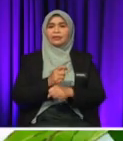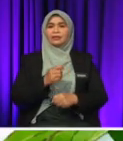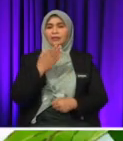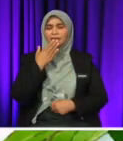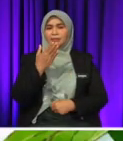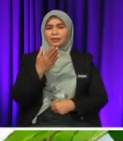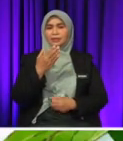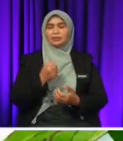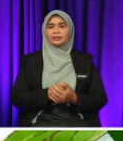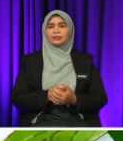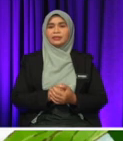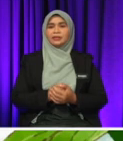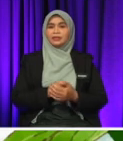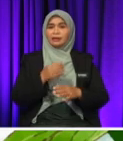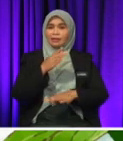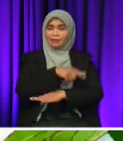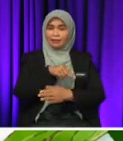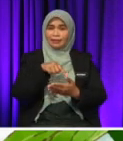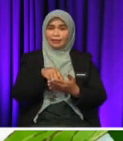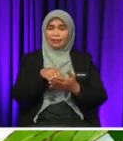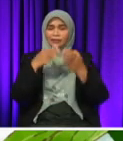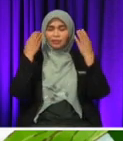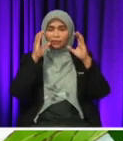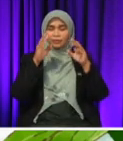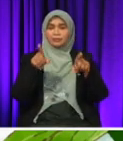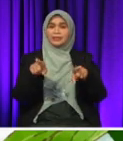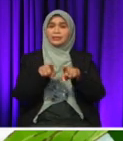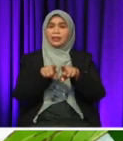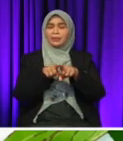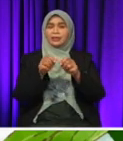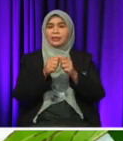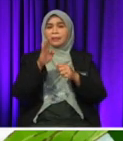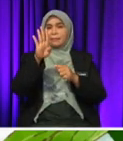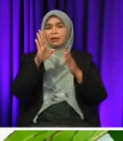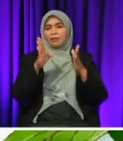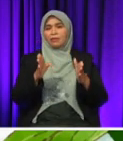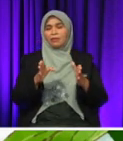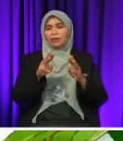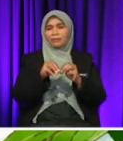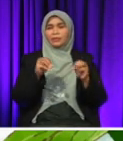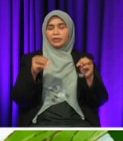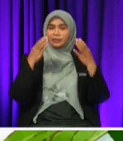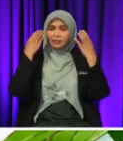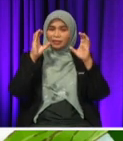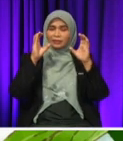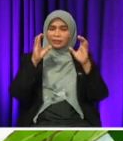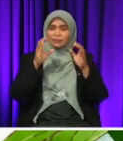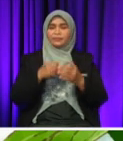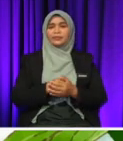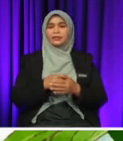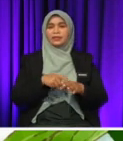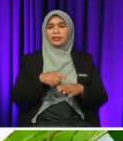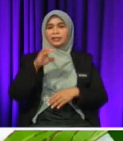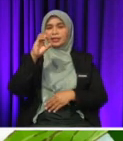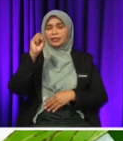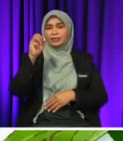kepada kita bersama dengan empat orang murid Cikgu di SMK Seri